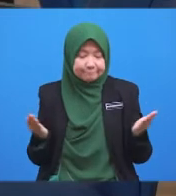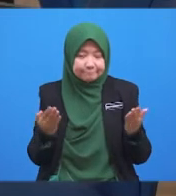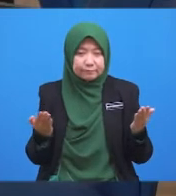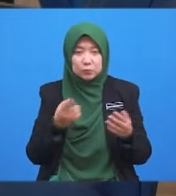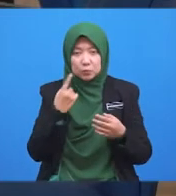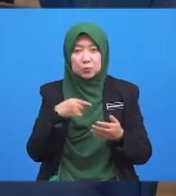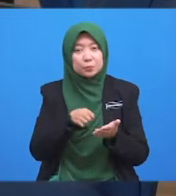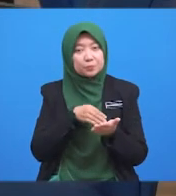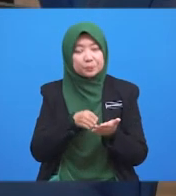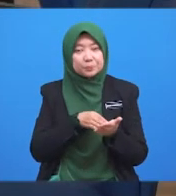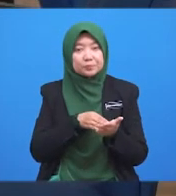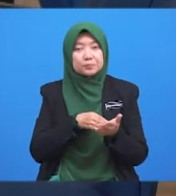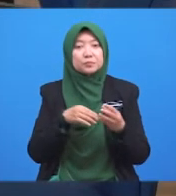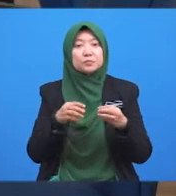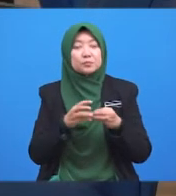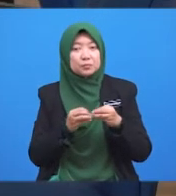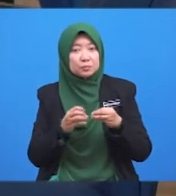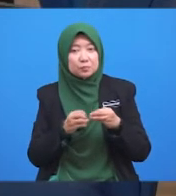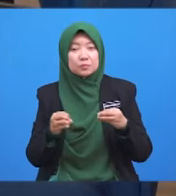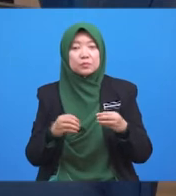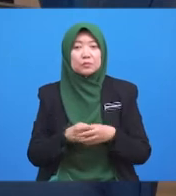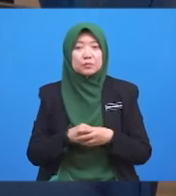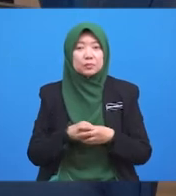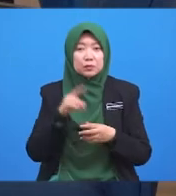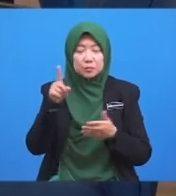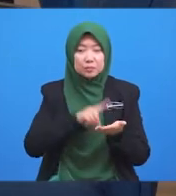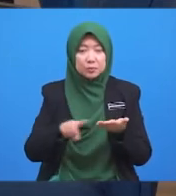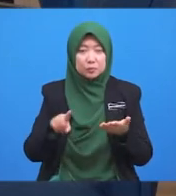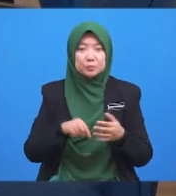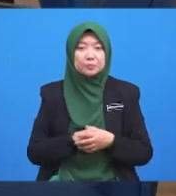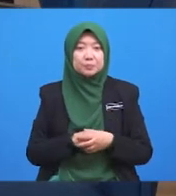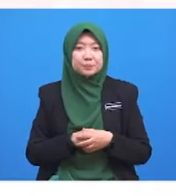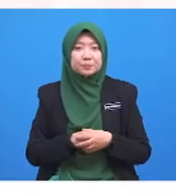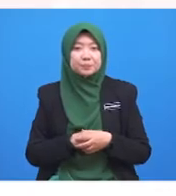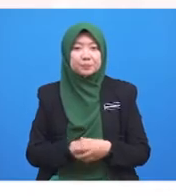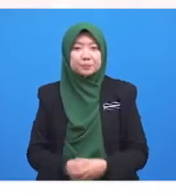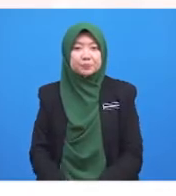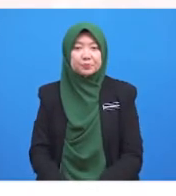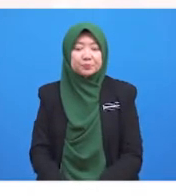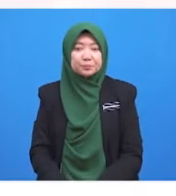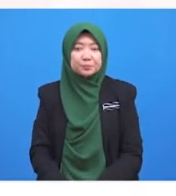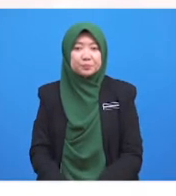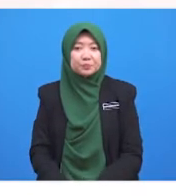Digalakkan menyapu lebih pelembap pada waktu malam selama 1 minggu.